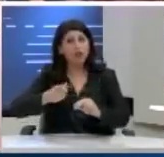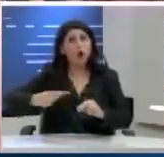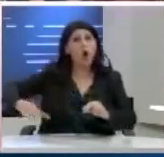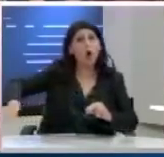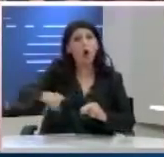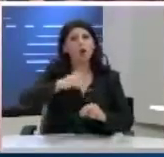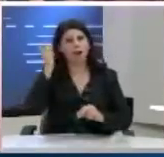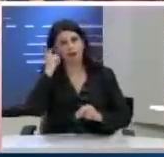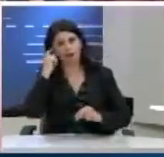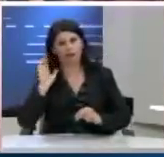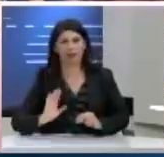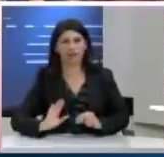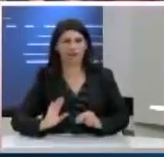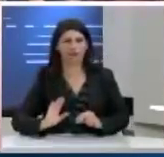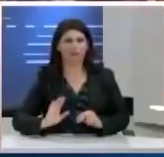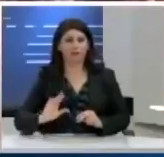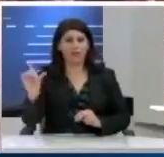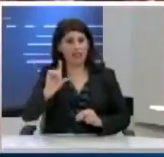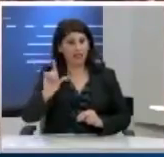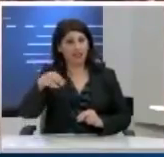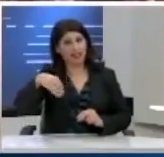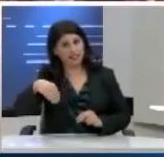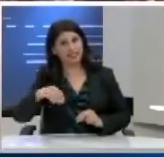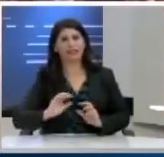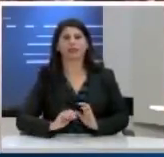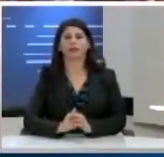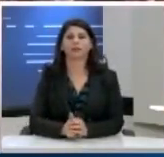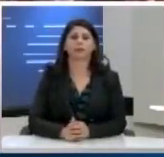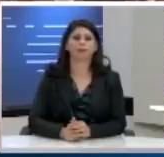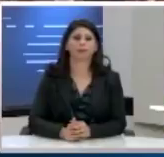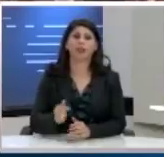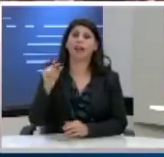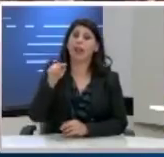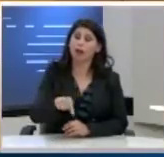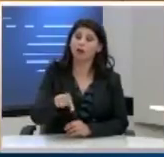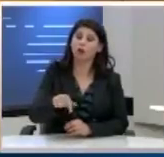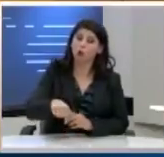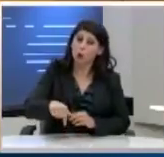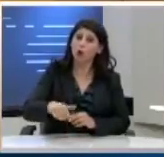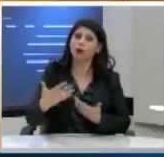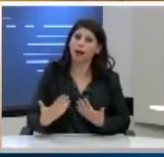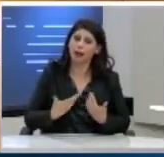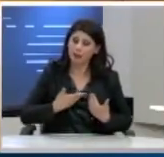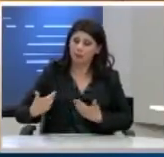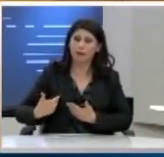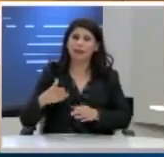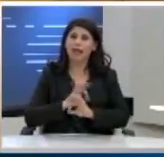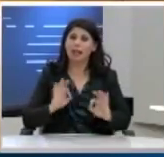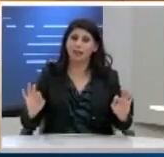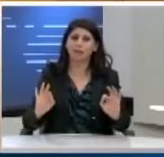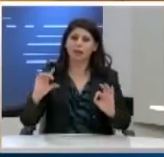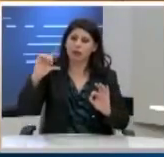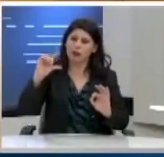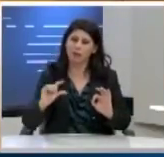ό,τι κατάλαβα τη Δευτέρα και την Τρίτη. Και γι' αυτό τώρα είμαστε έτοιμοι να μειώσουμε